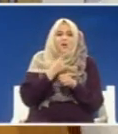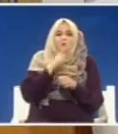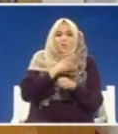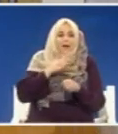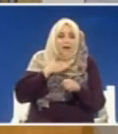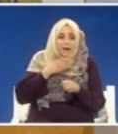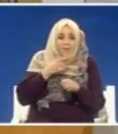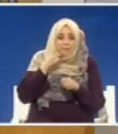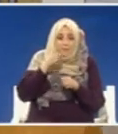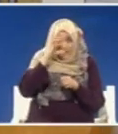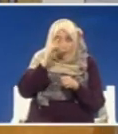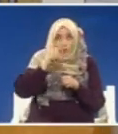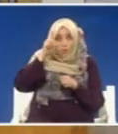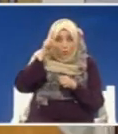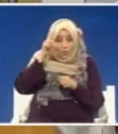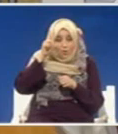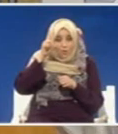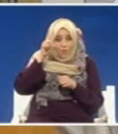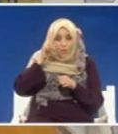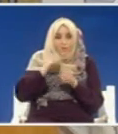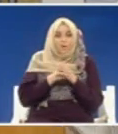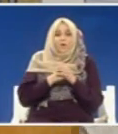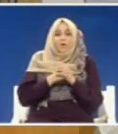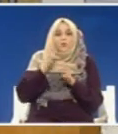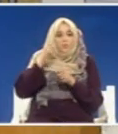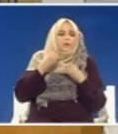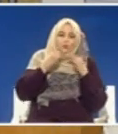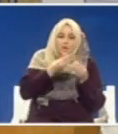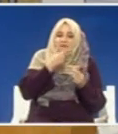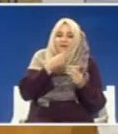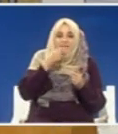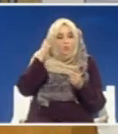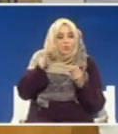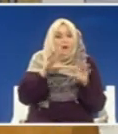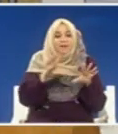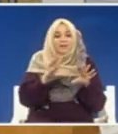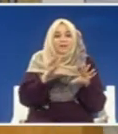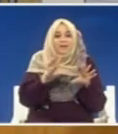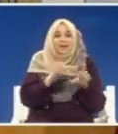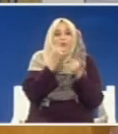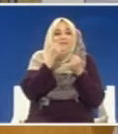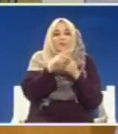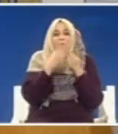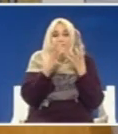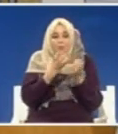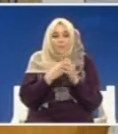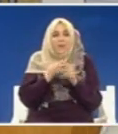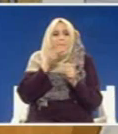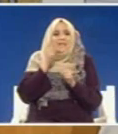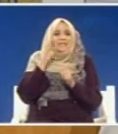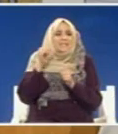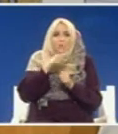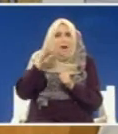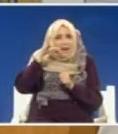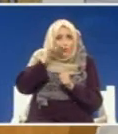أكسي وتغوين تبغيت يرنا السهولة لكن ما تعصيتي قوين بغير أكعد سبغ قوين تبغيت يرنا